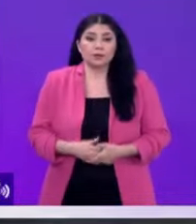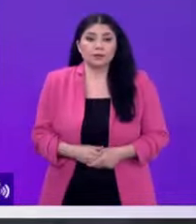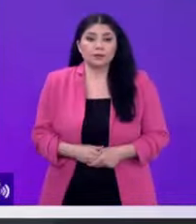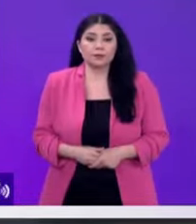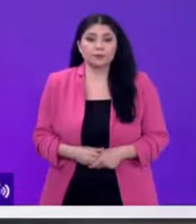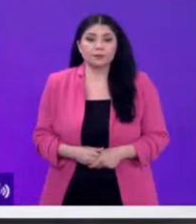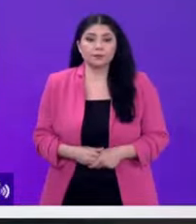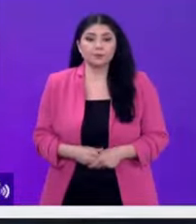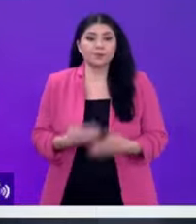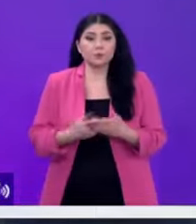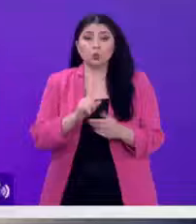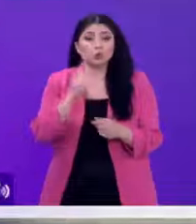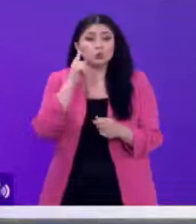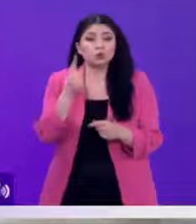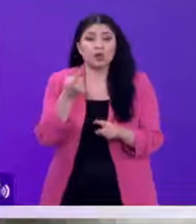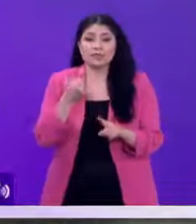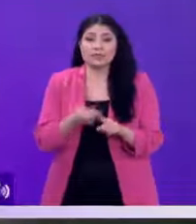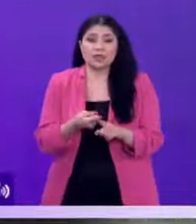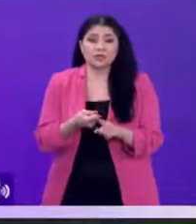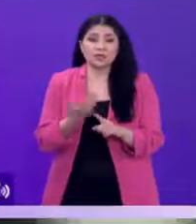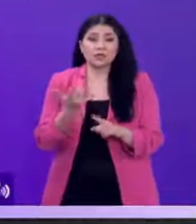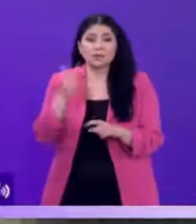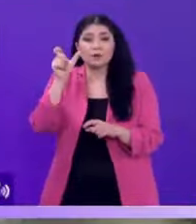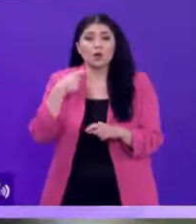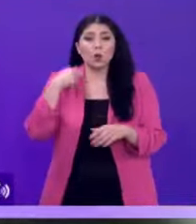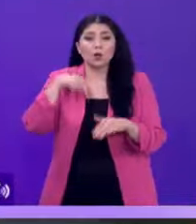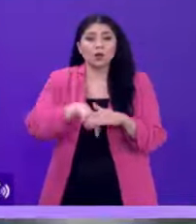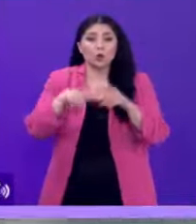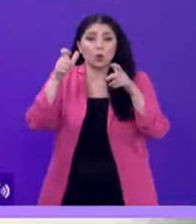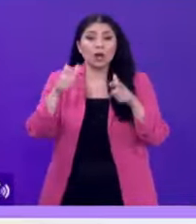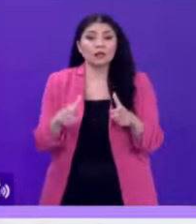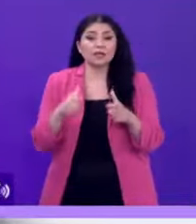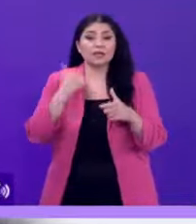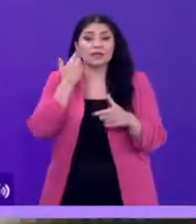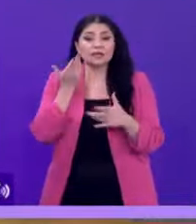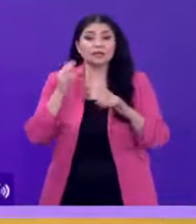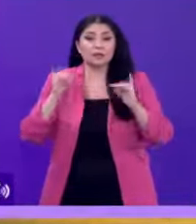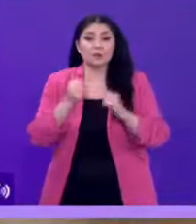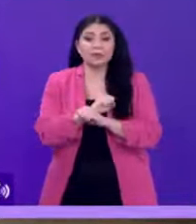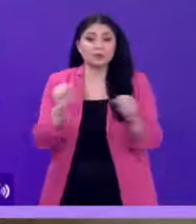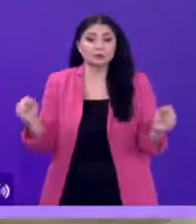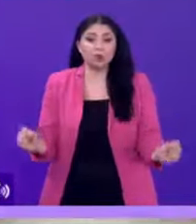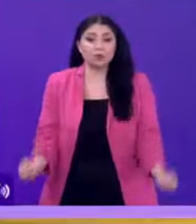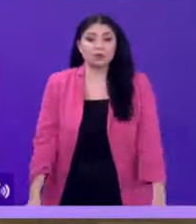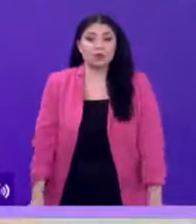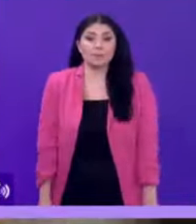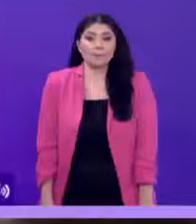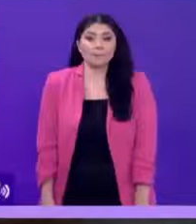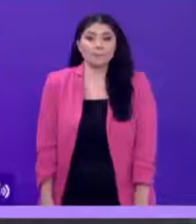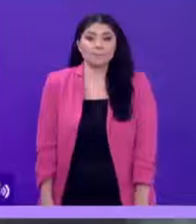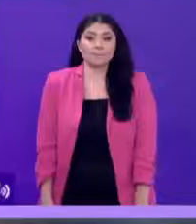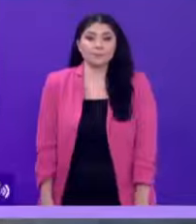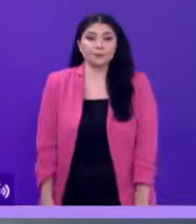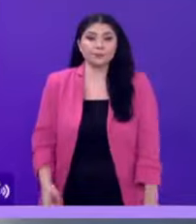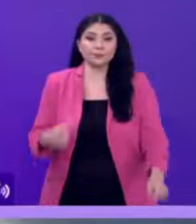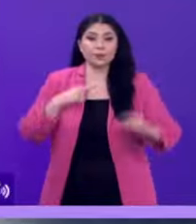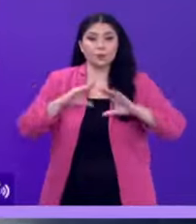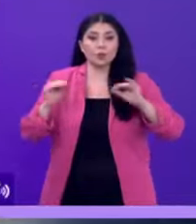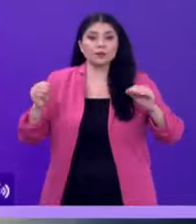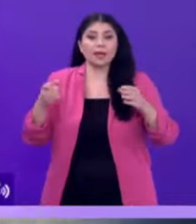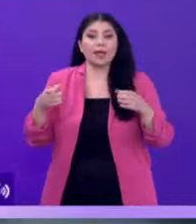nu știu exact câți oameni erau în interior în momentul exploziei. De altfel, foarte multe echipaje de intervenție au